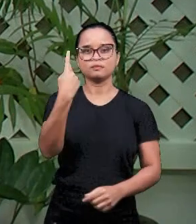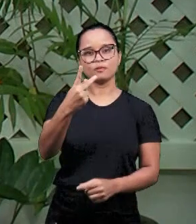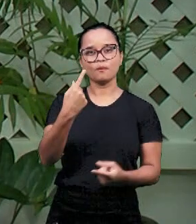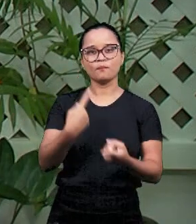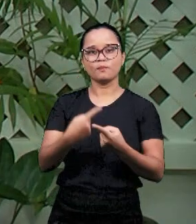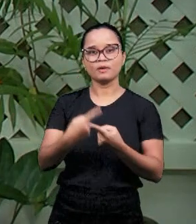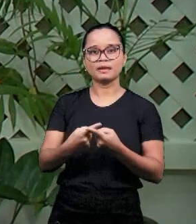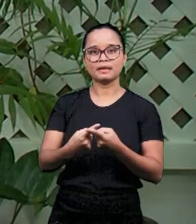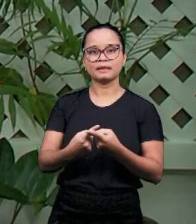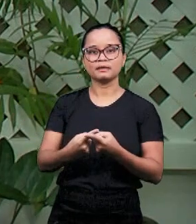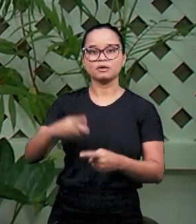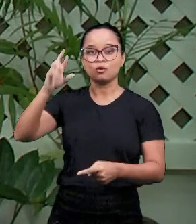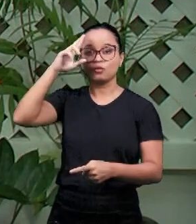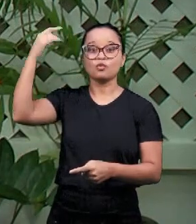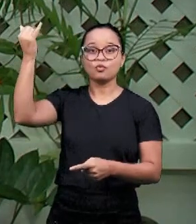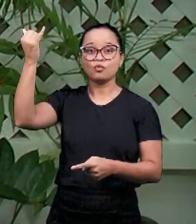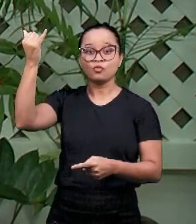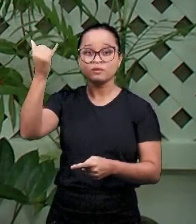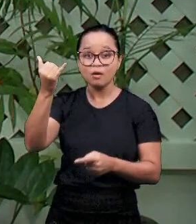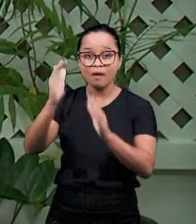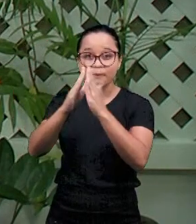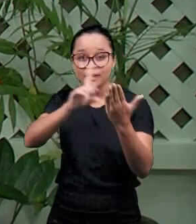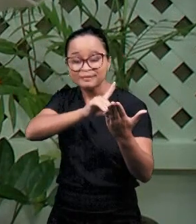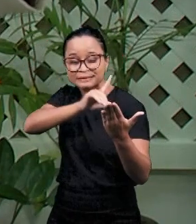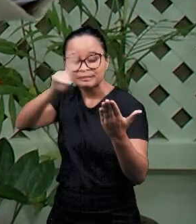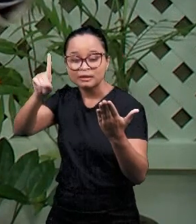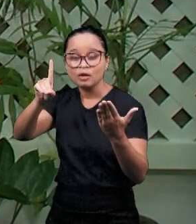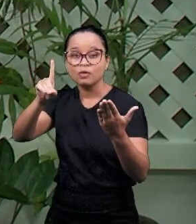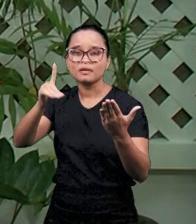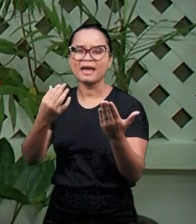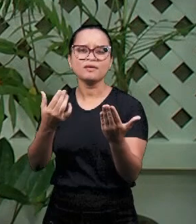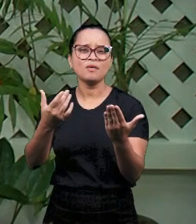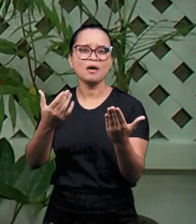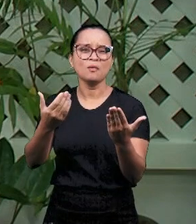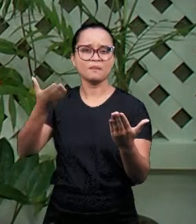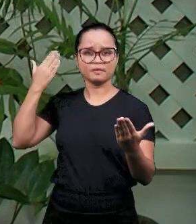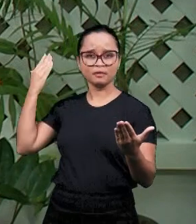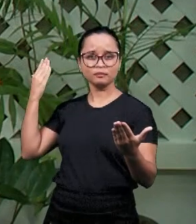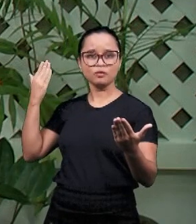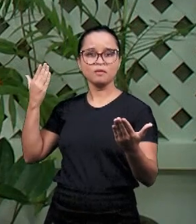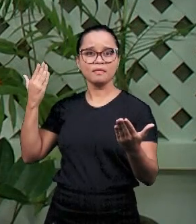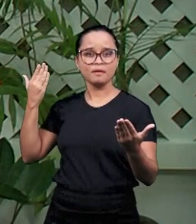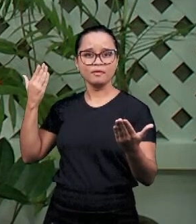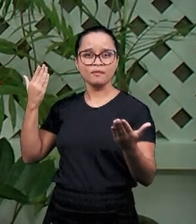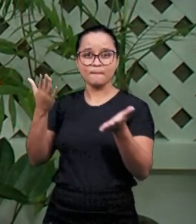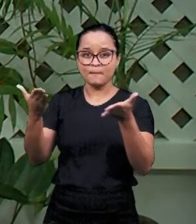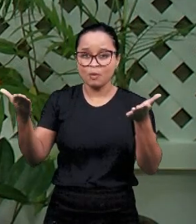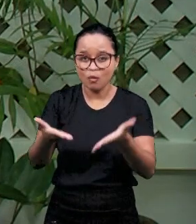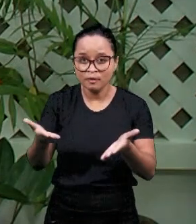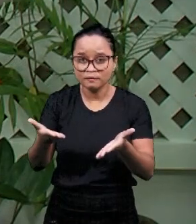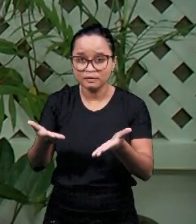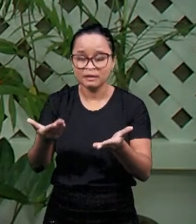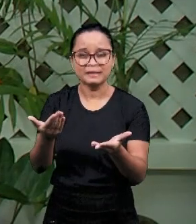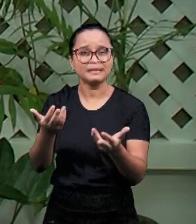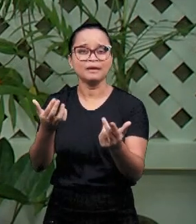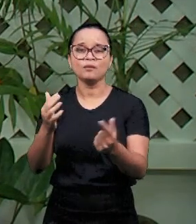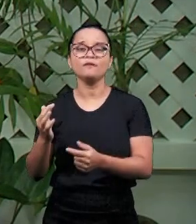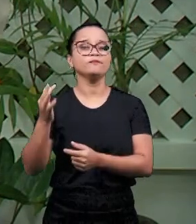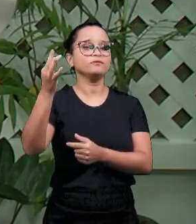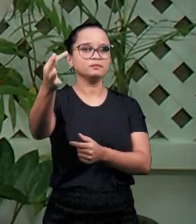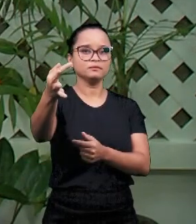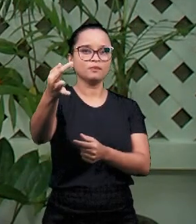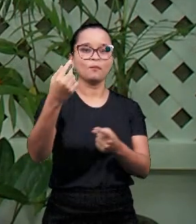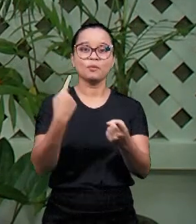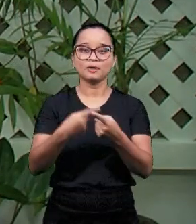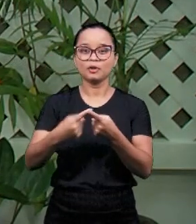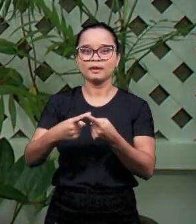parole dit, Jésus dit, je suis le même hier, aujourd'hui, je serai pour toujours. Donc la parole du Seigneur, elle ne vieillit jamais. Elle a une action